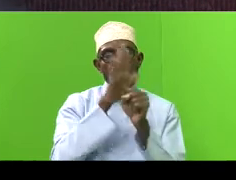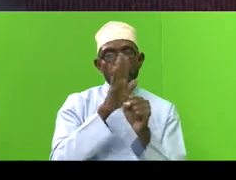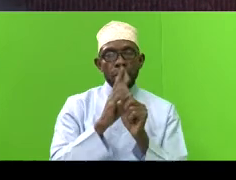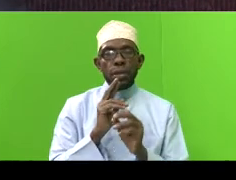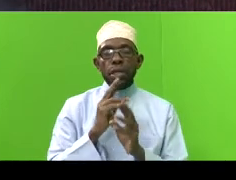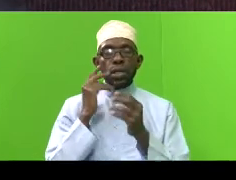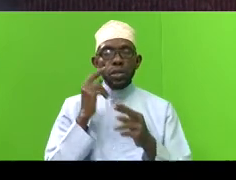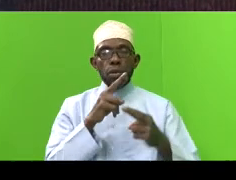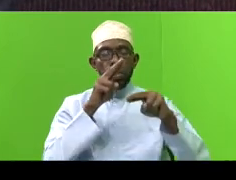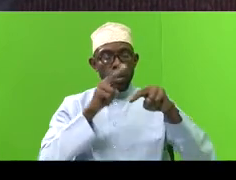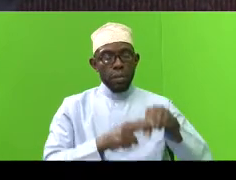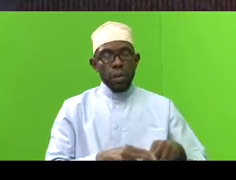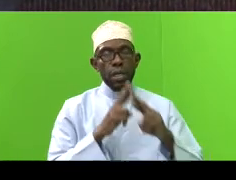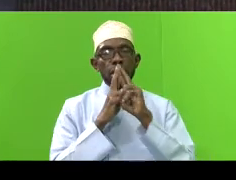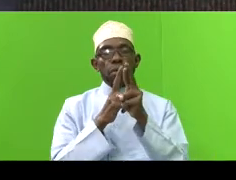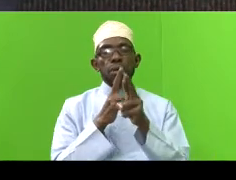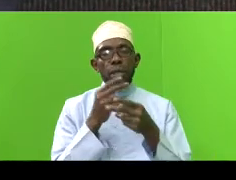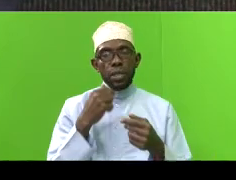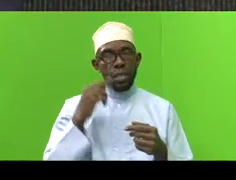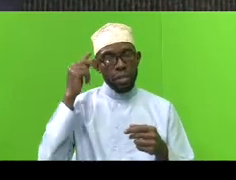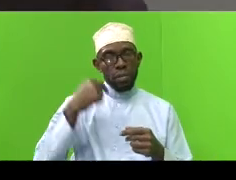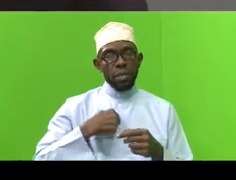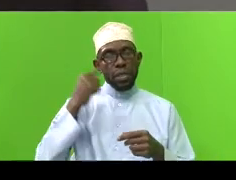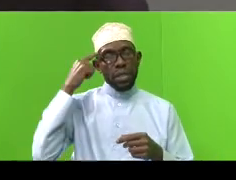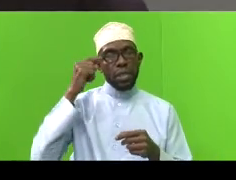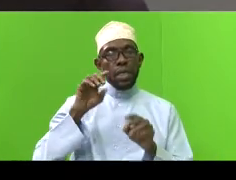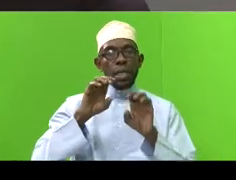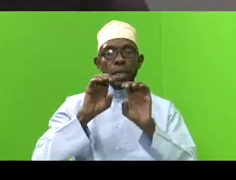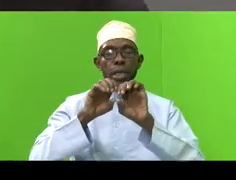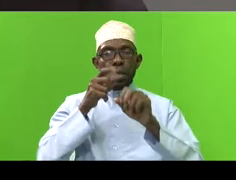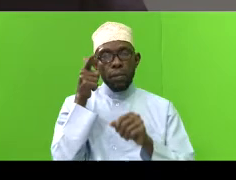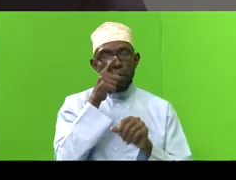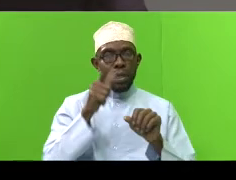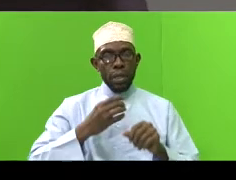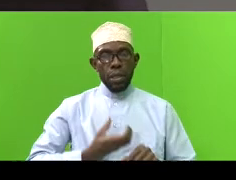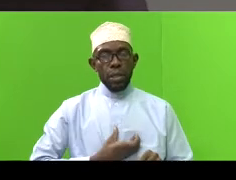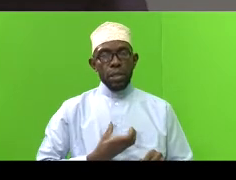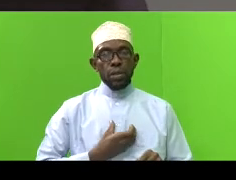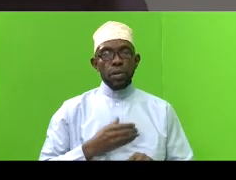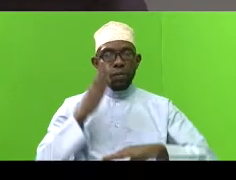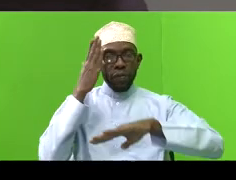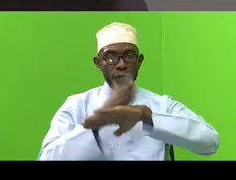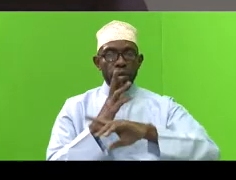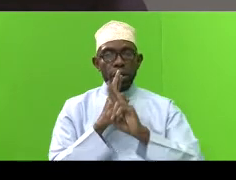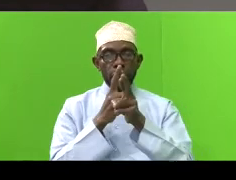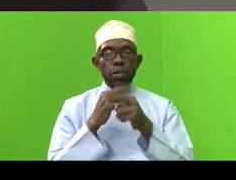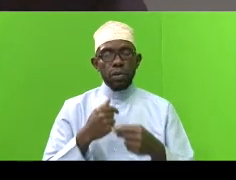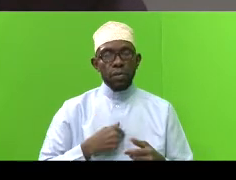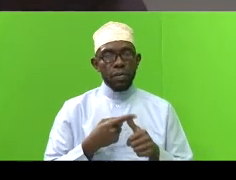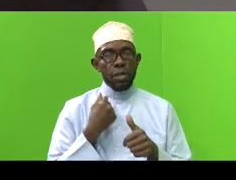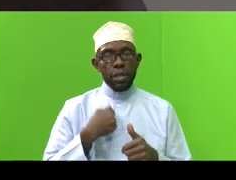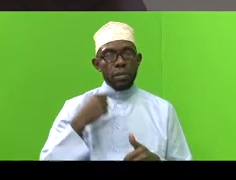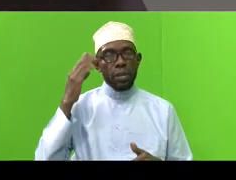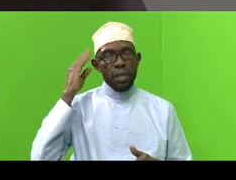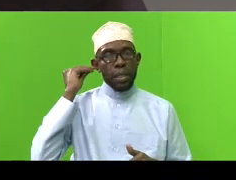za kutegemewa vile sisi tunaviona katika media council. Swala la habari gushi, mimi mara yangu ya kwanza kusikia